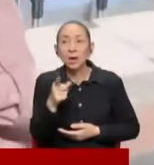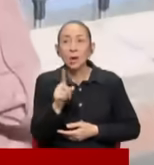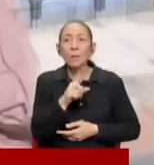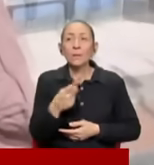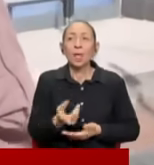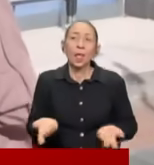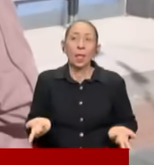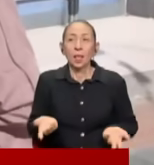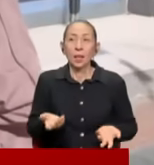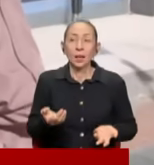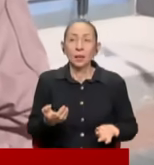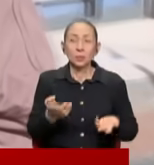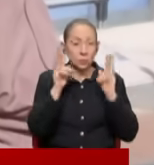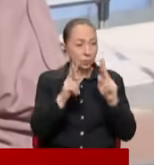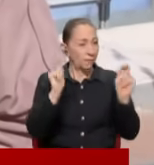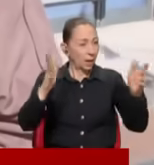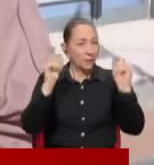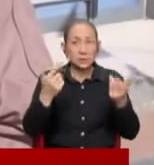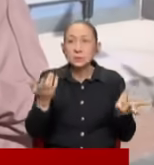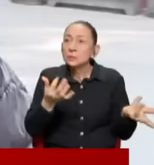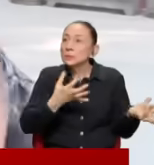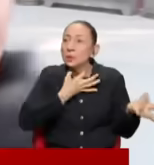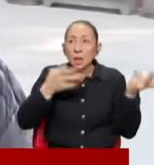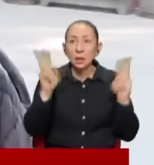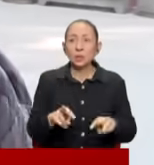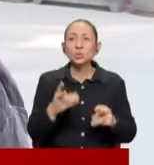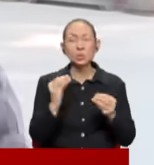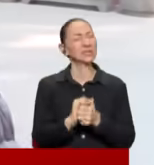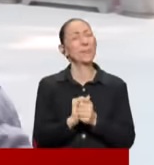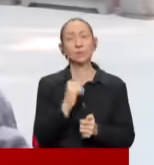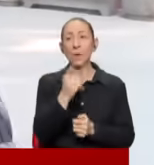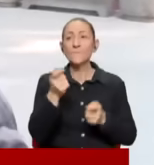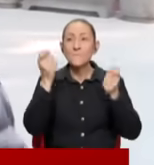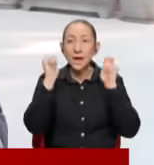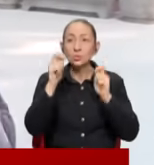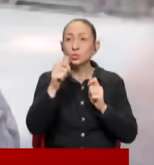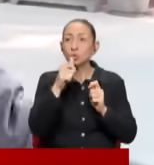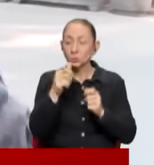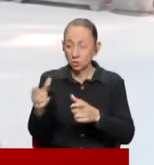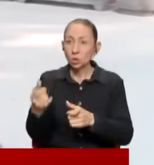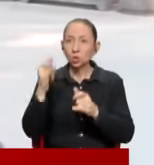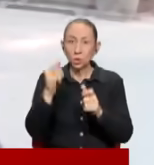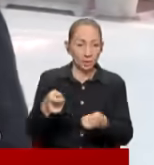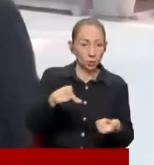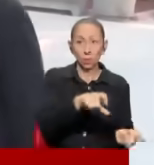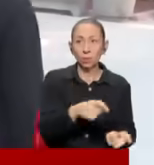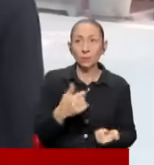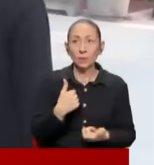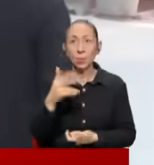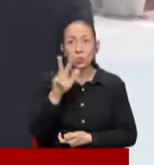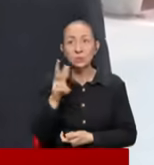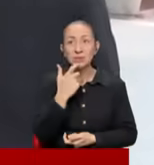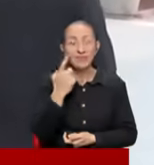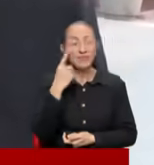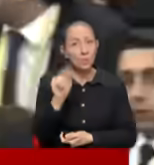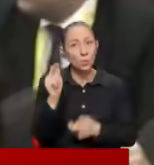10 bin lira alıyoruz. Piyasayı görüyorsunuz. Çok zor durumdayız yani. Çok samimi söylüyorum. Banyo suyumu alıyorum, tuvalette kullanıyorum. Ya ben 30 sene